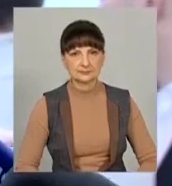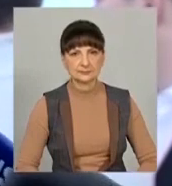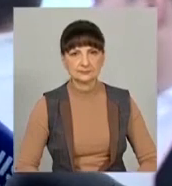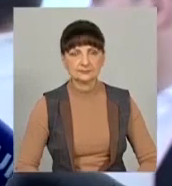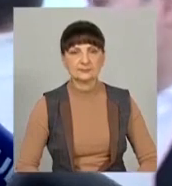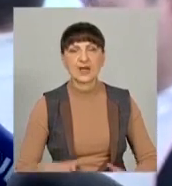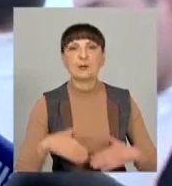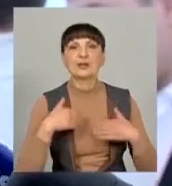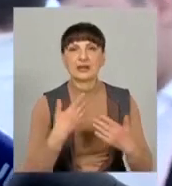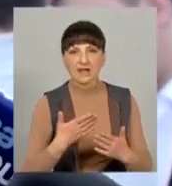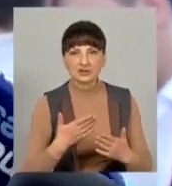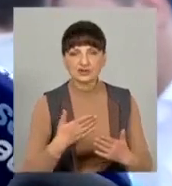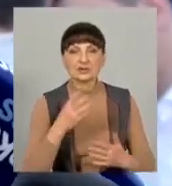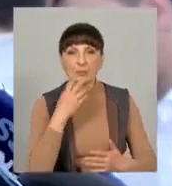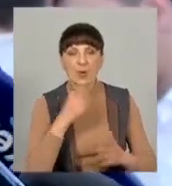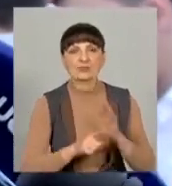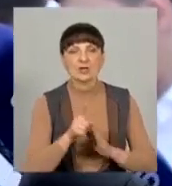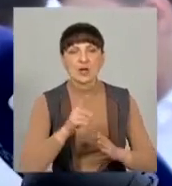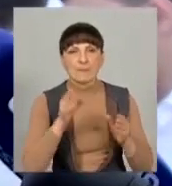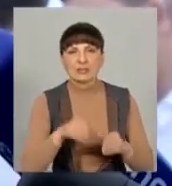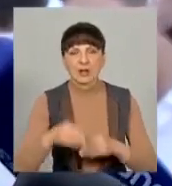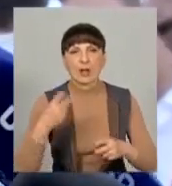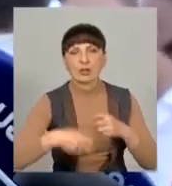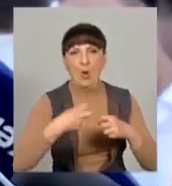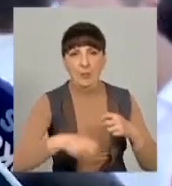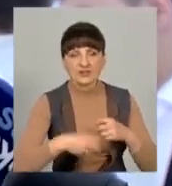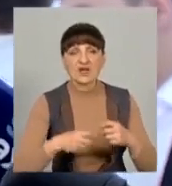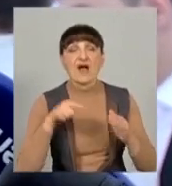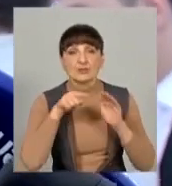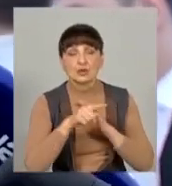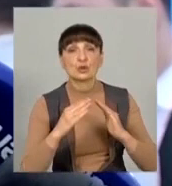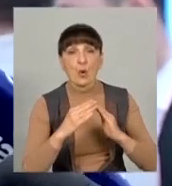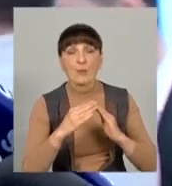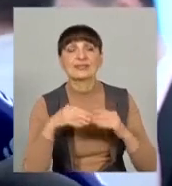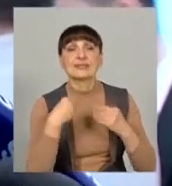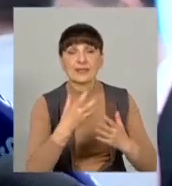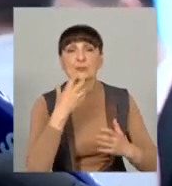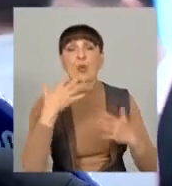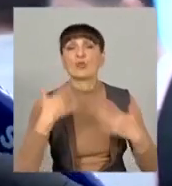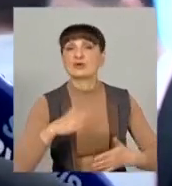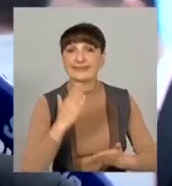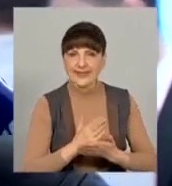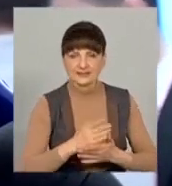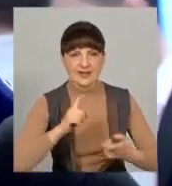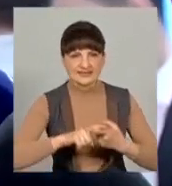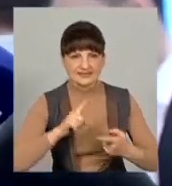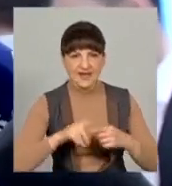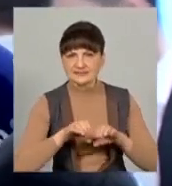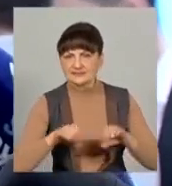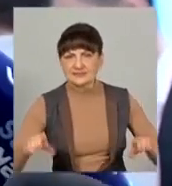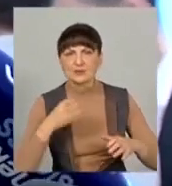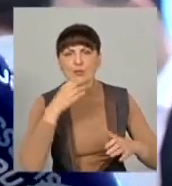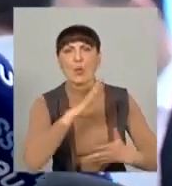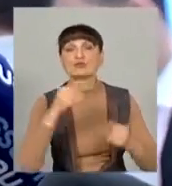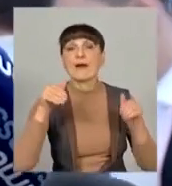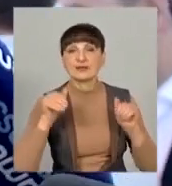При подаче начали лопаться батареи. То есть тепло в дома подведено, вопросы, связанные с тепловыми линиями, решены.